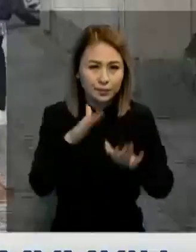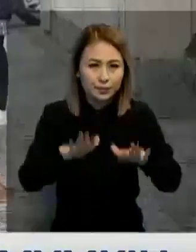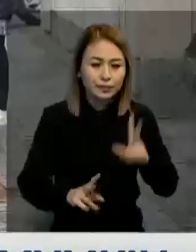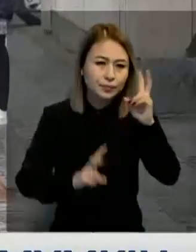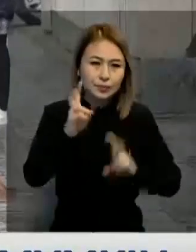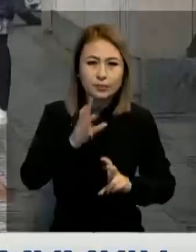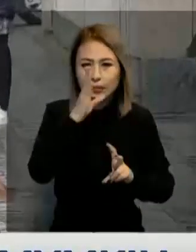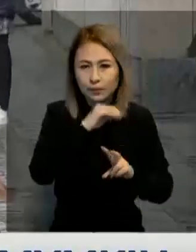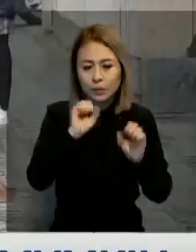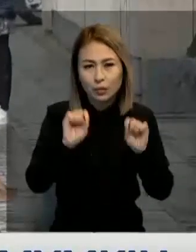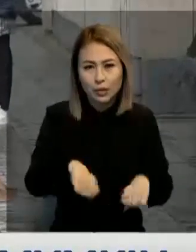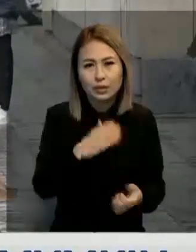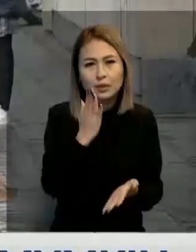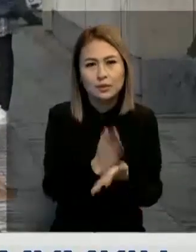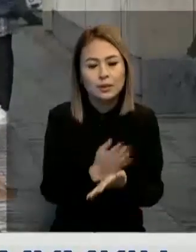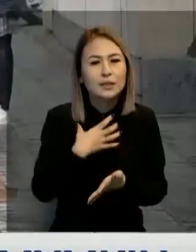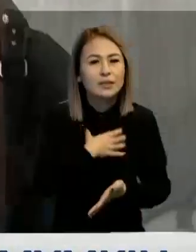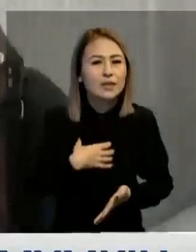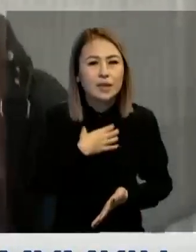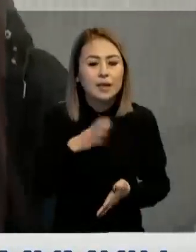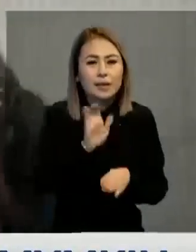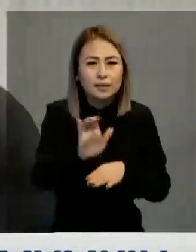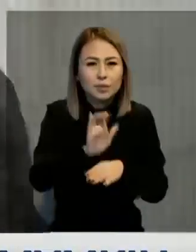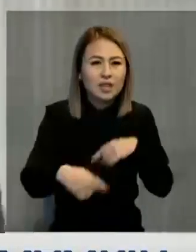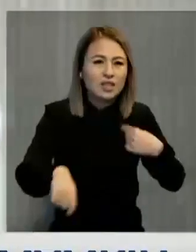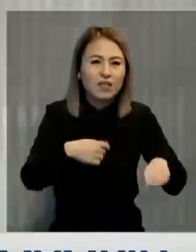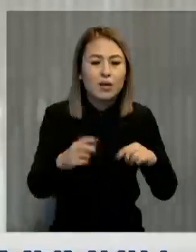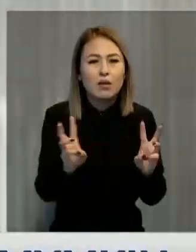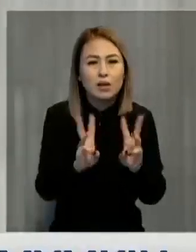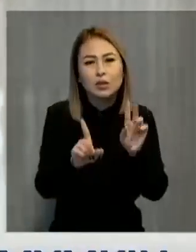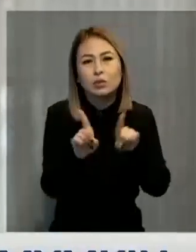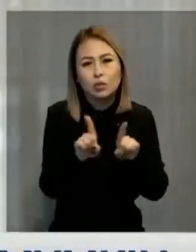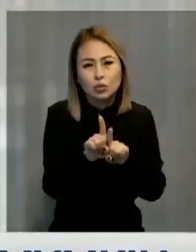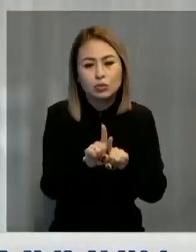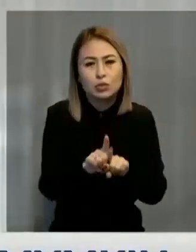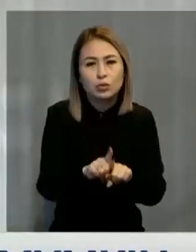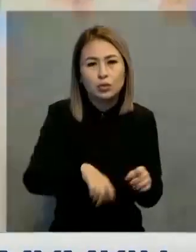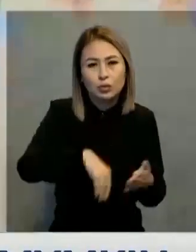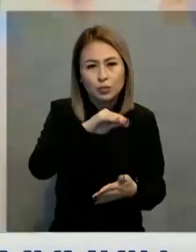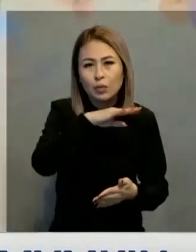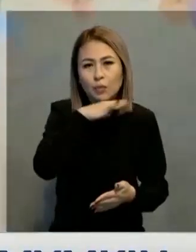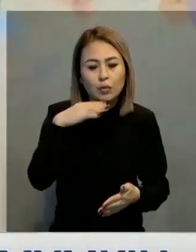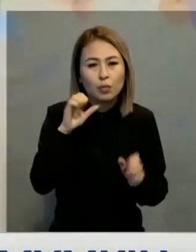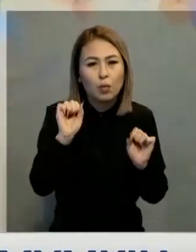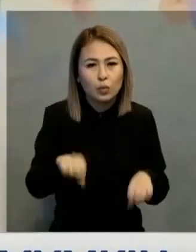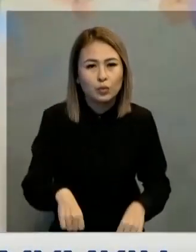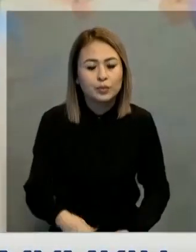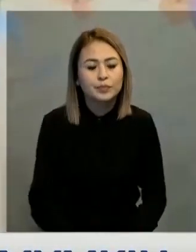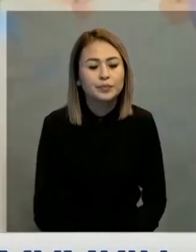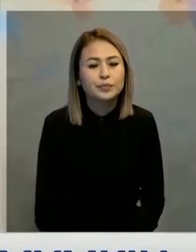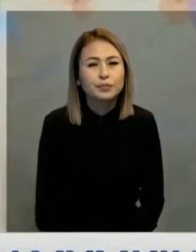ашуға мүмкіндік бар. Елдің негізгі экспорттық тауары газға да сұраныс артуы мүмкін.